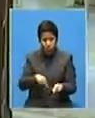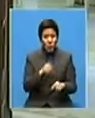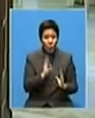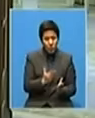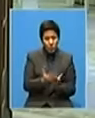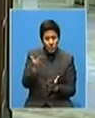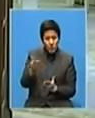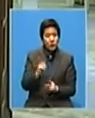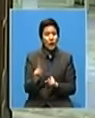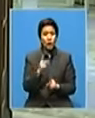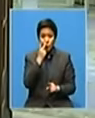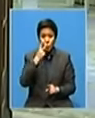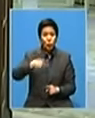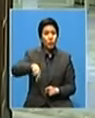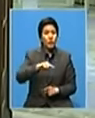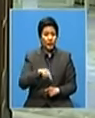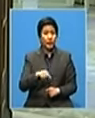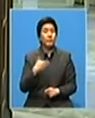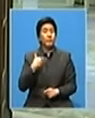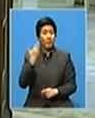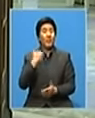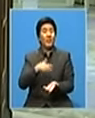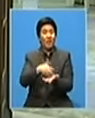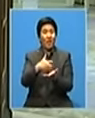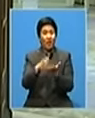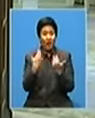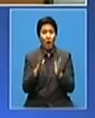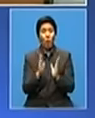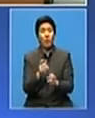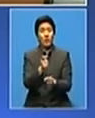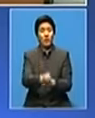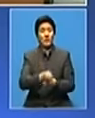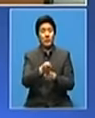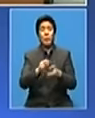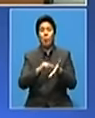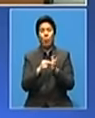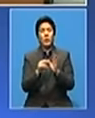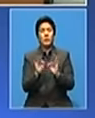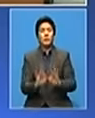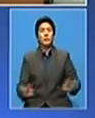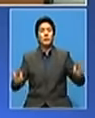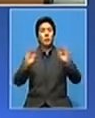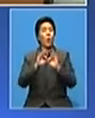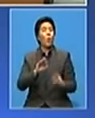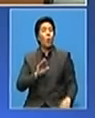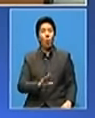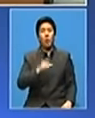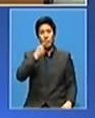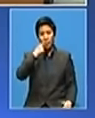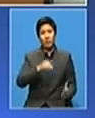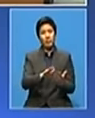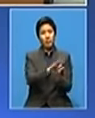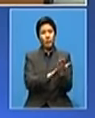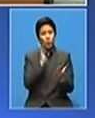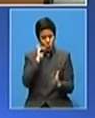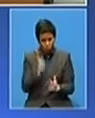างและปลายทางนะครับที่ผมกล่าวไปแล้วในช่วงแรกภาคเกษตรนั้นถือเป็นภาคการผลิตที่สำคัญมากในไทยเพราะนั้นทำยังไงให้เติบโต